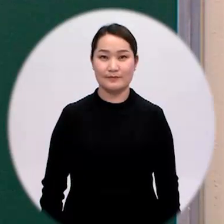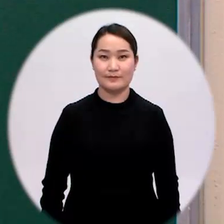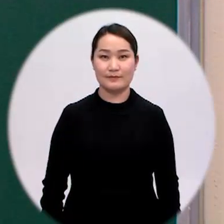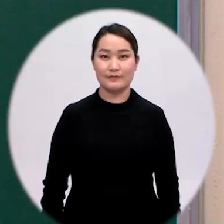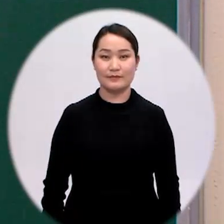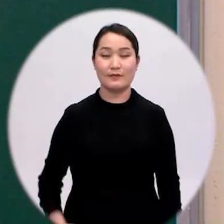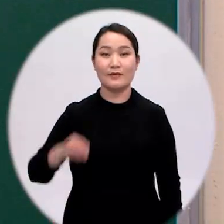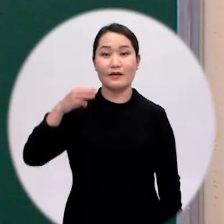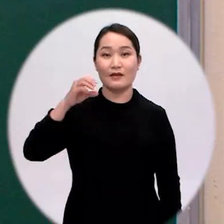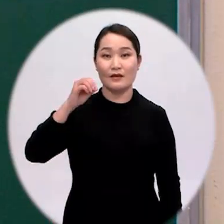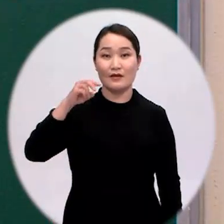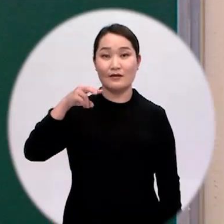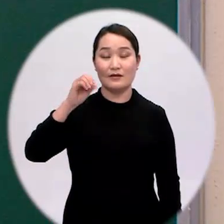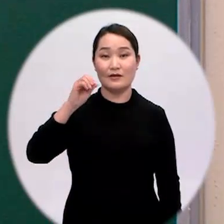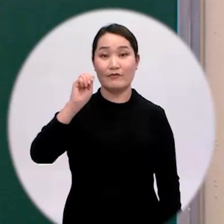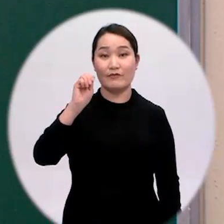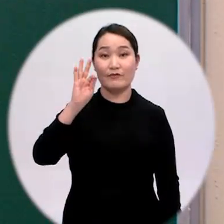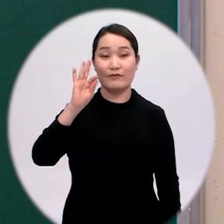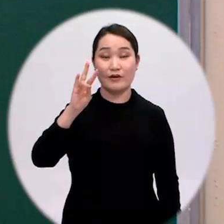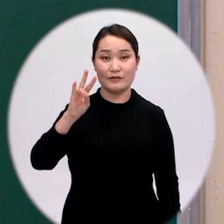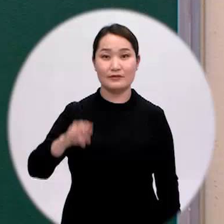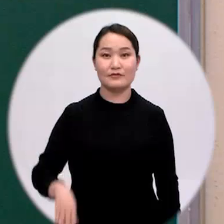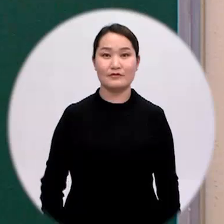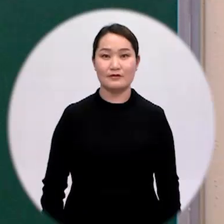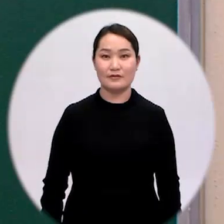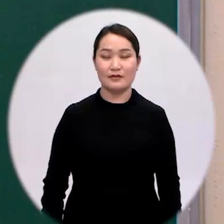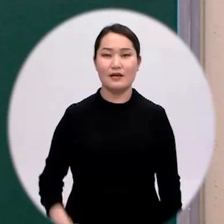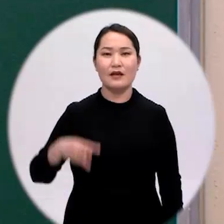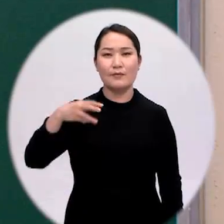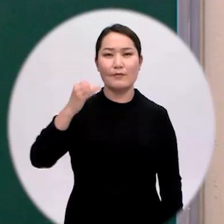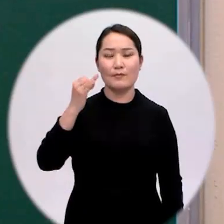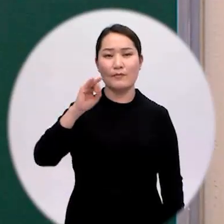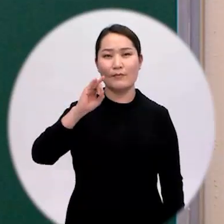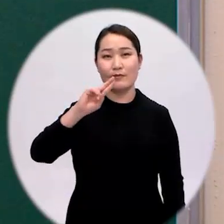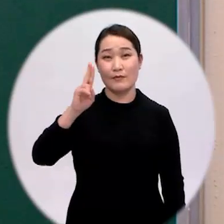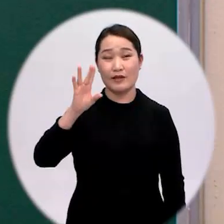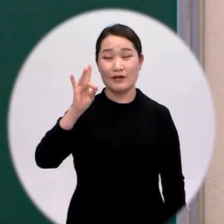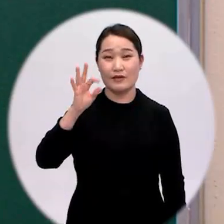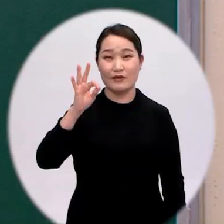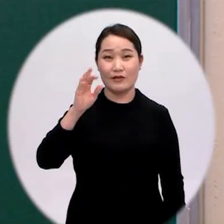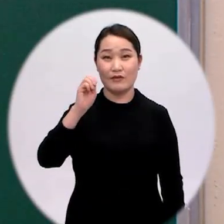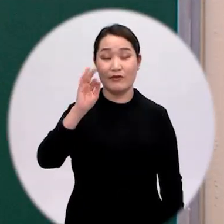нэрлэдэг. Телефон. За, дараагийн микрофон гэж юу вэ хүүхдүүдээ?